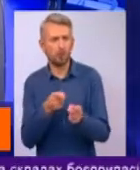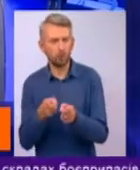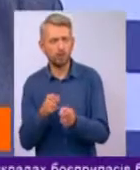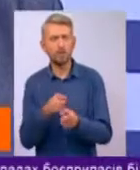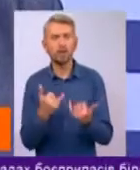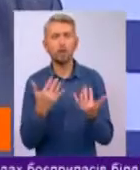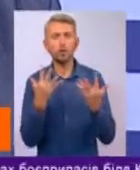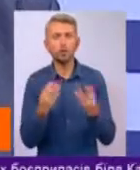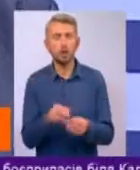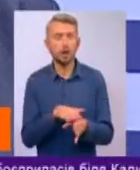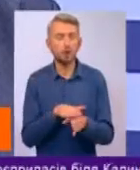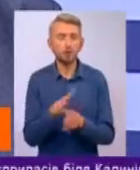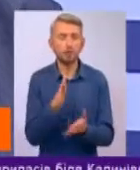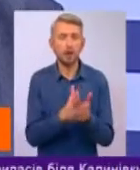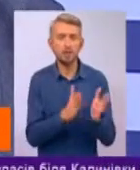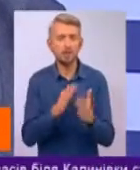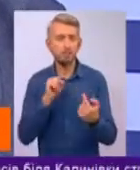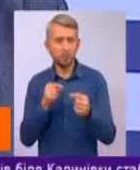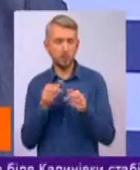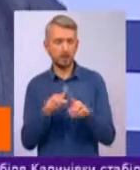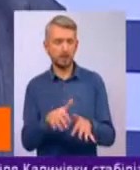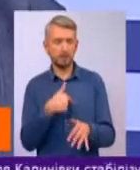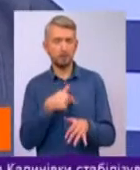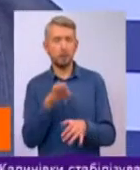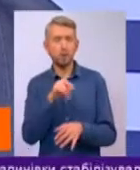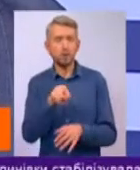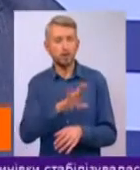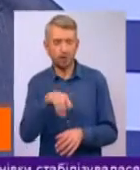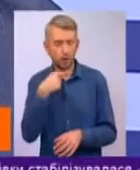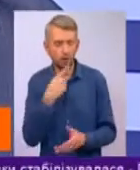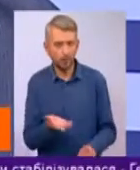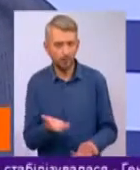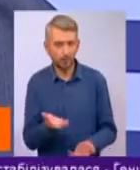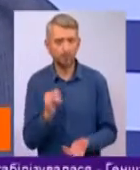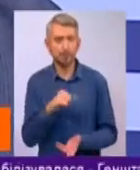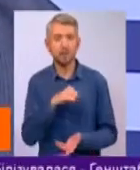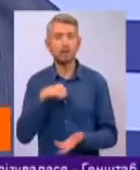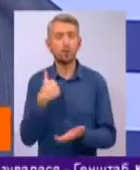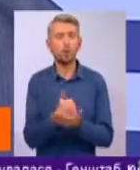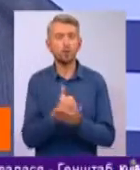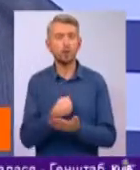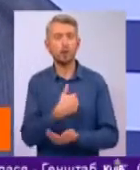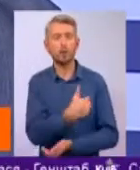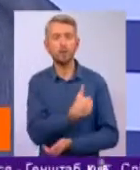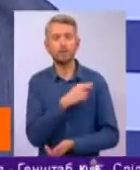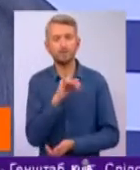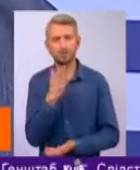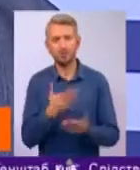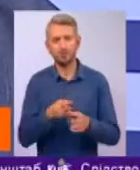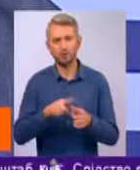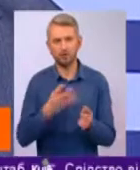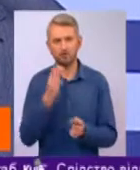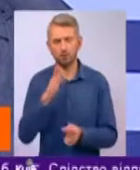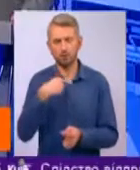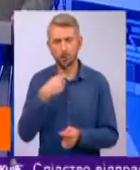сьогоднішній день абсолютно має системи протидії. Ми про них чомусь не говоримо. І саме головне, я хотів би, ми, мабуть, про це ще